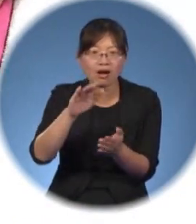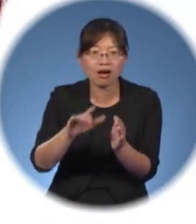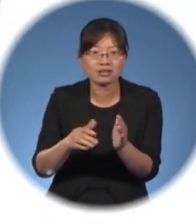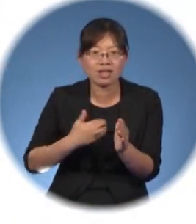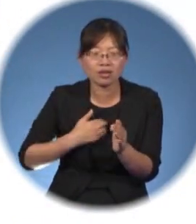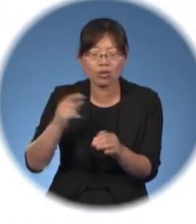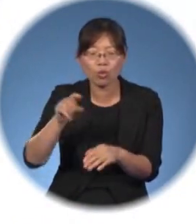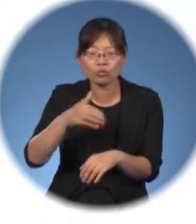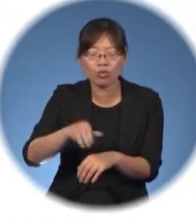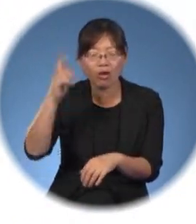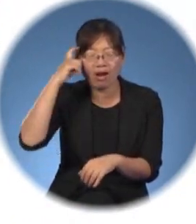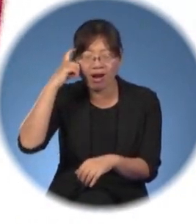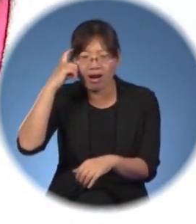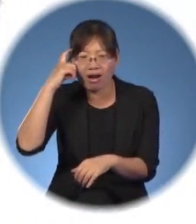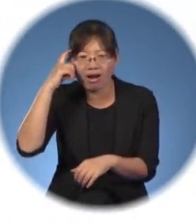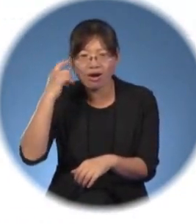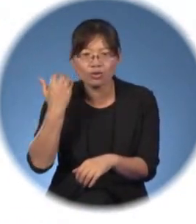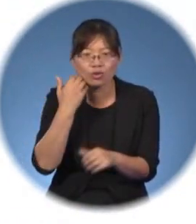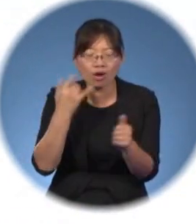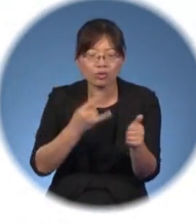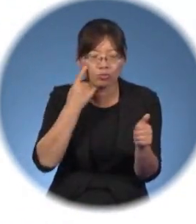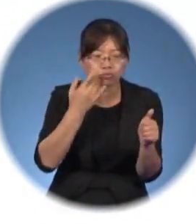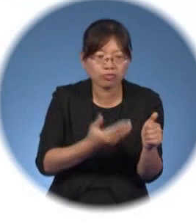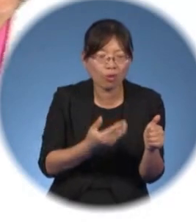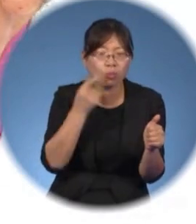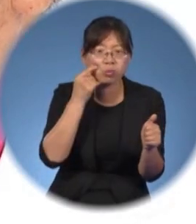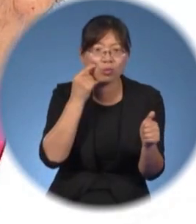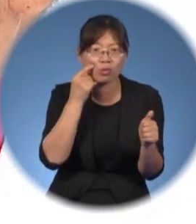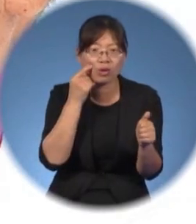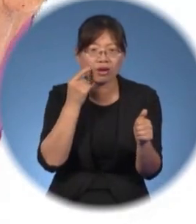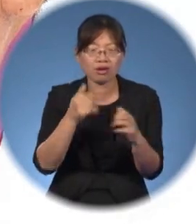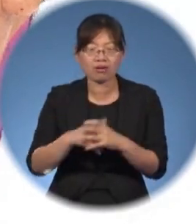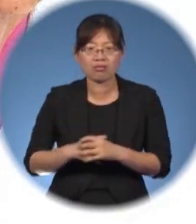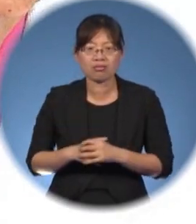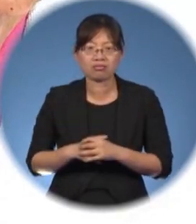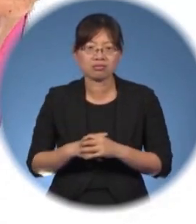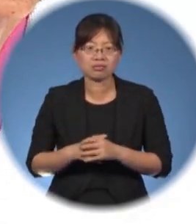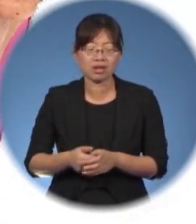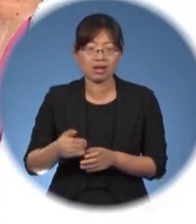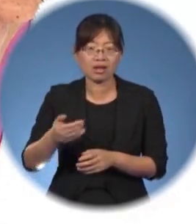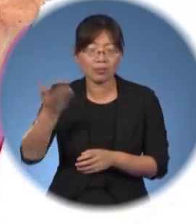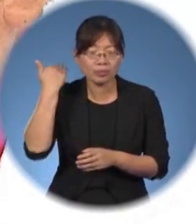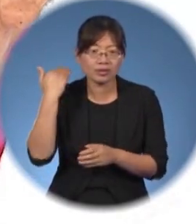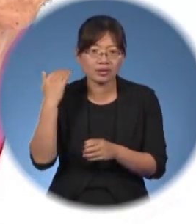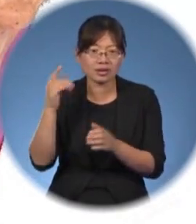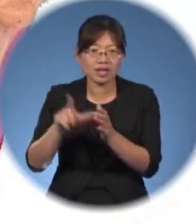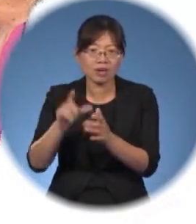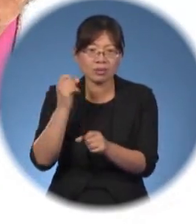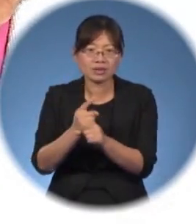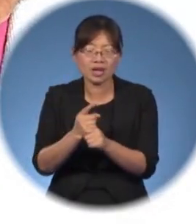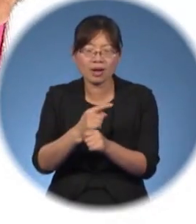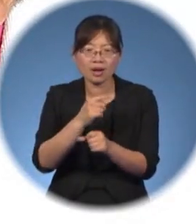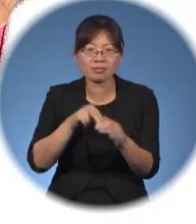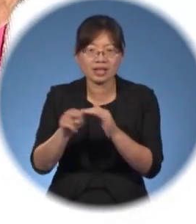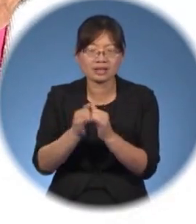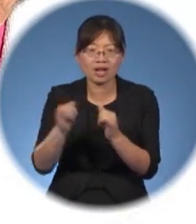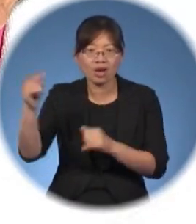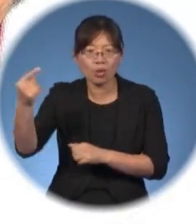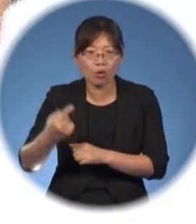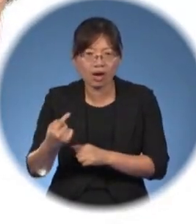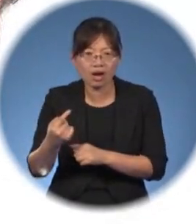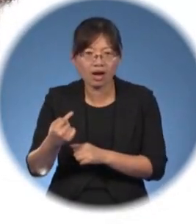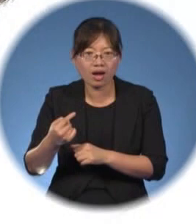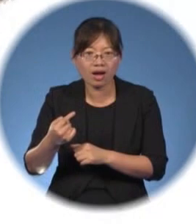어디로 가는 거냐. 네. 그 누구한테 물어볼 수도 없고. 예. 근데 그때 벌써 그 피난민들이 나와서 닿는